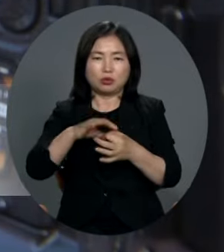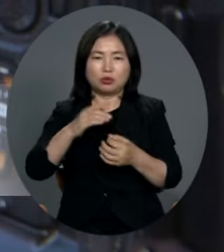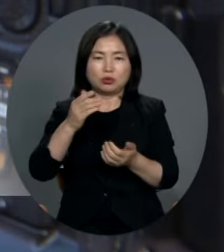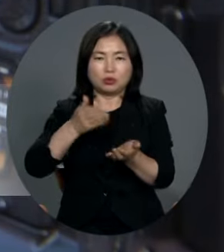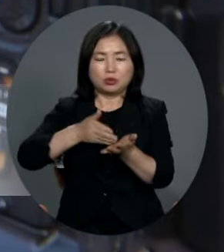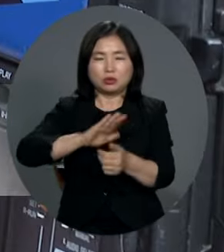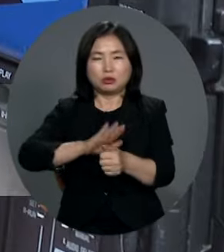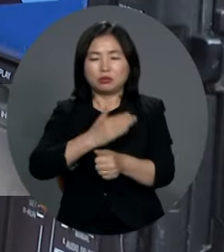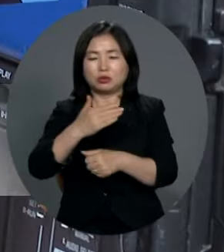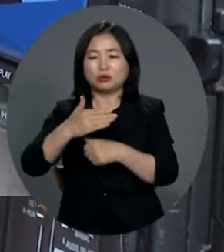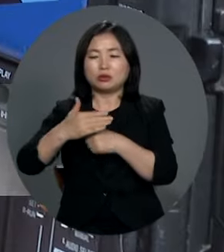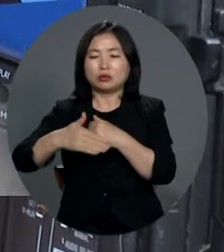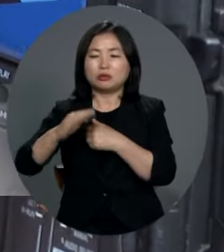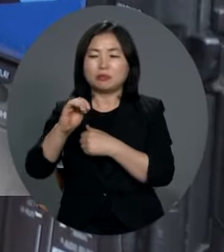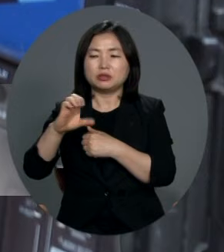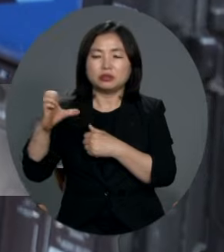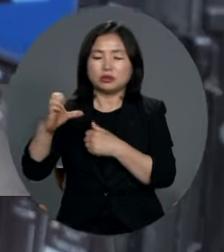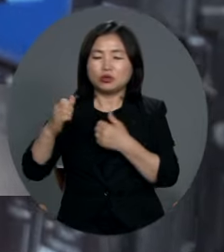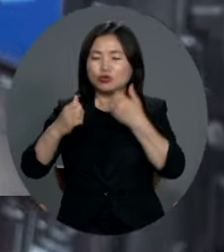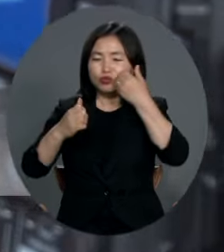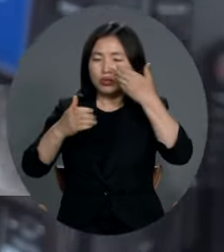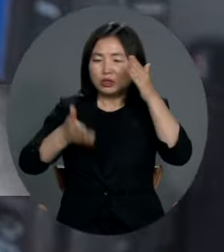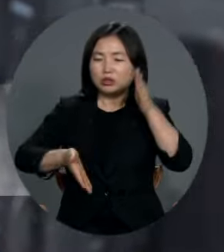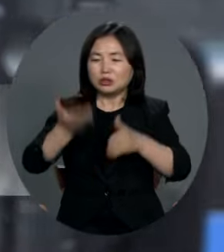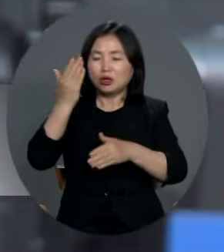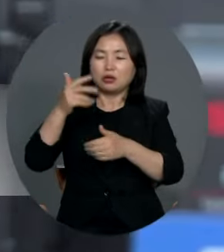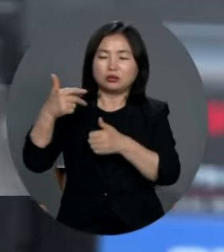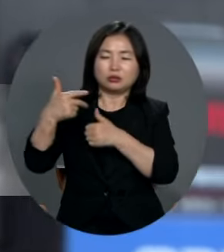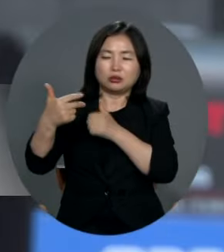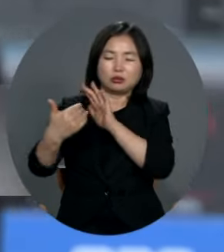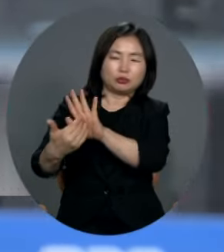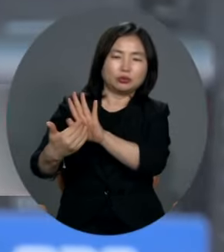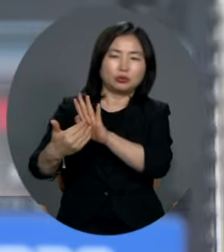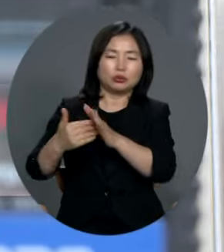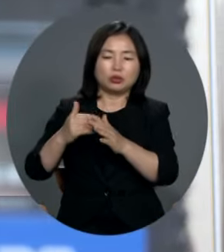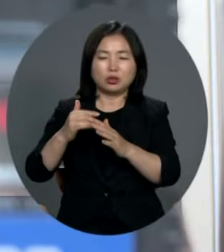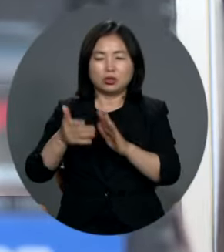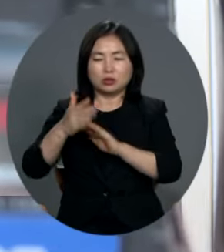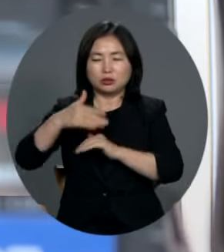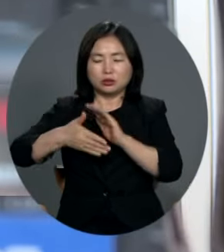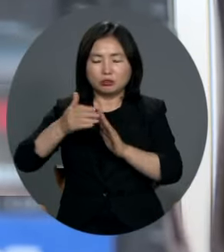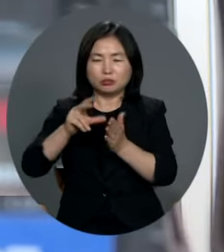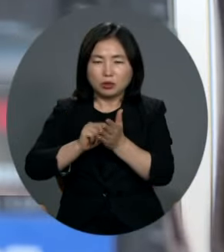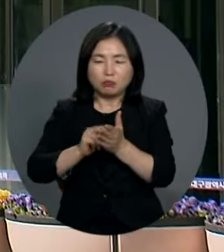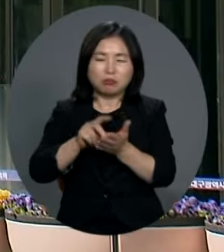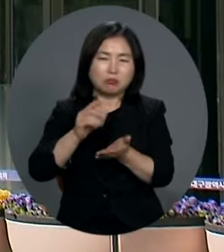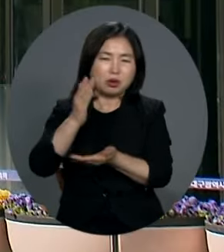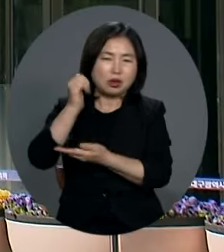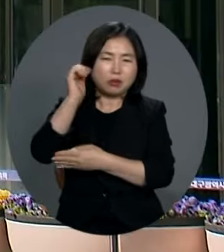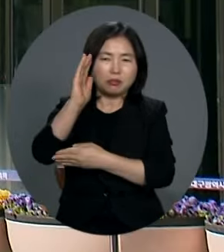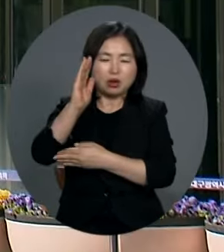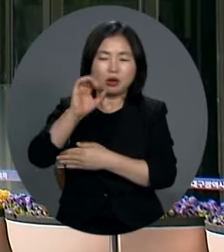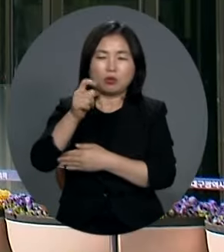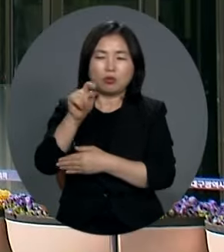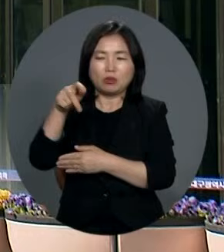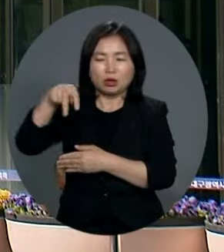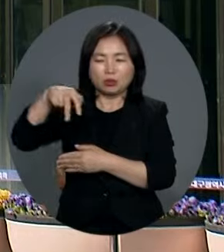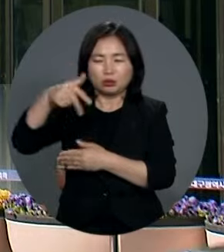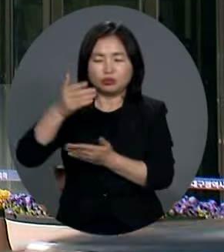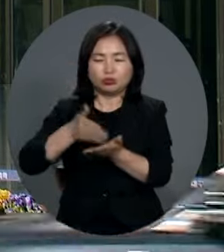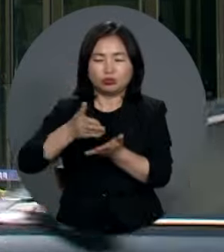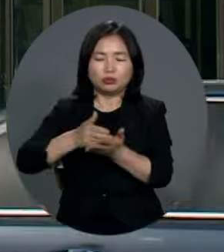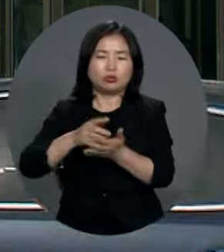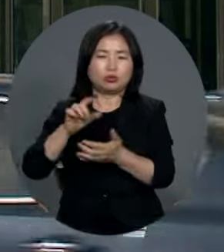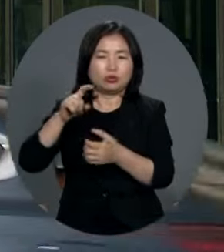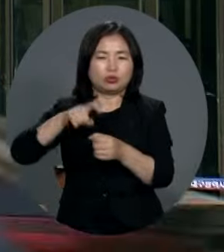대해 9개월 넘게 취제 거부를 했는가면 시장 과잉의전 구설을 보도한 연합뉴스 구독을 끊기도